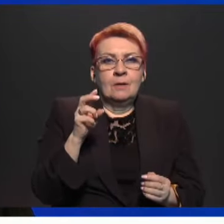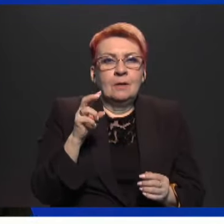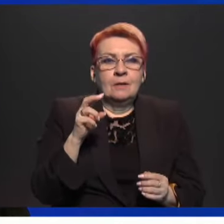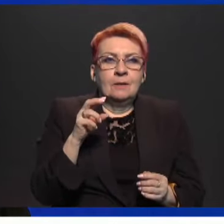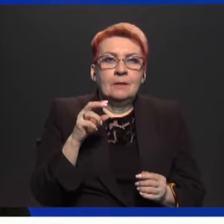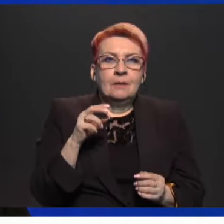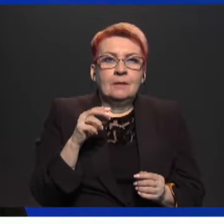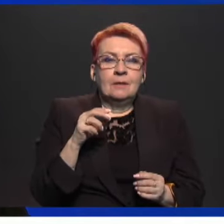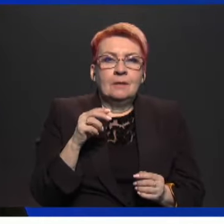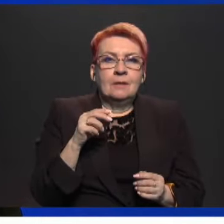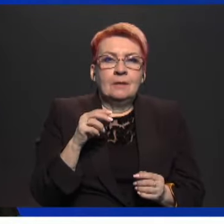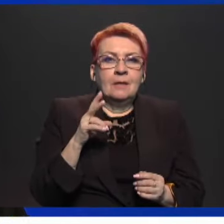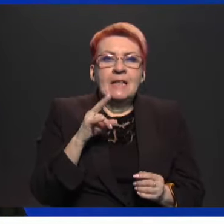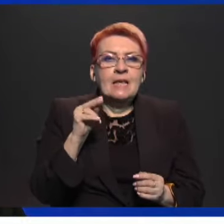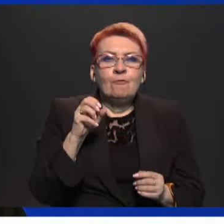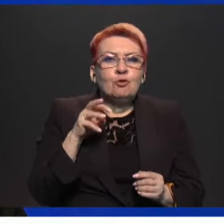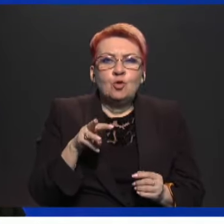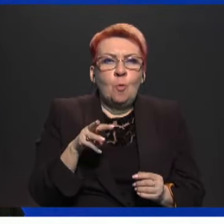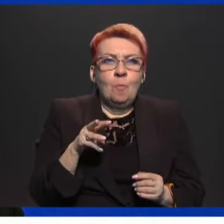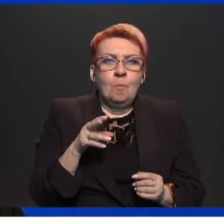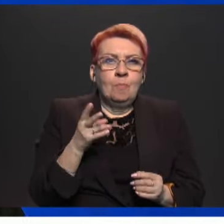и какой-то вот необходимости